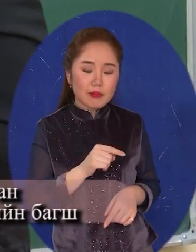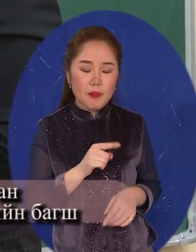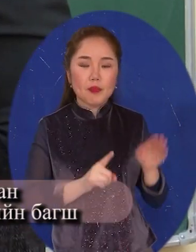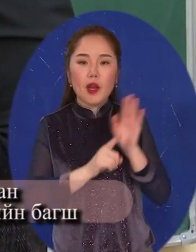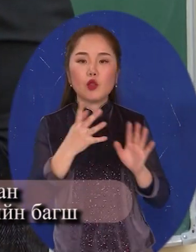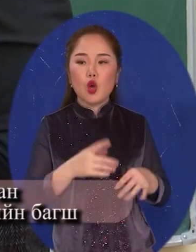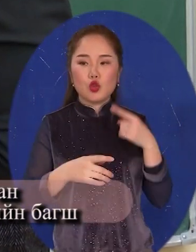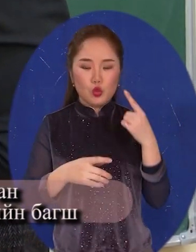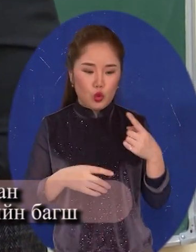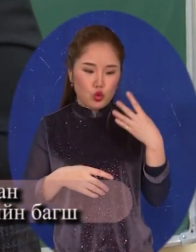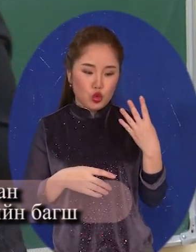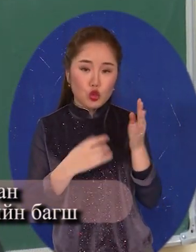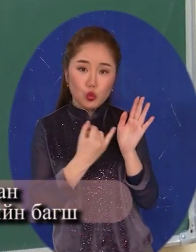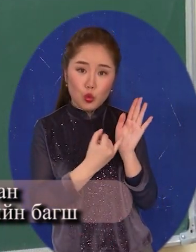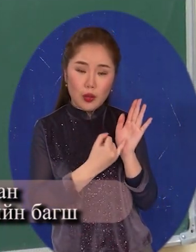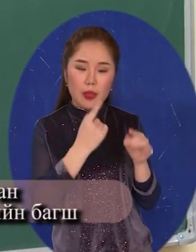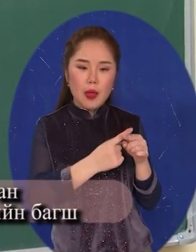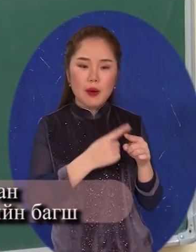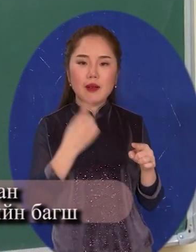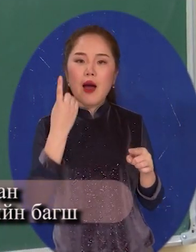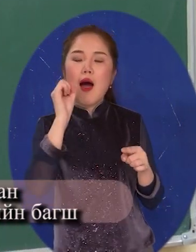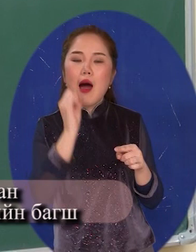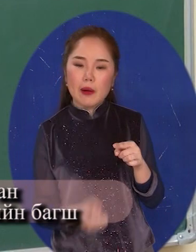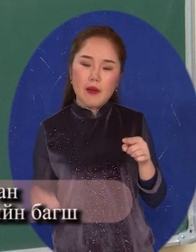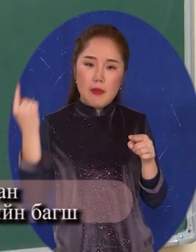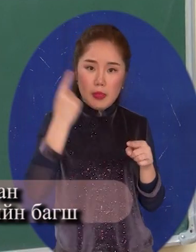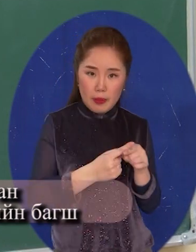Енді осы 156'дан